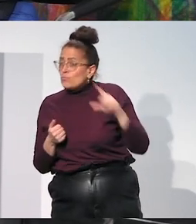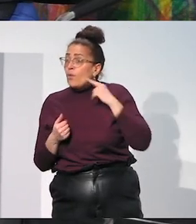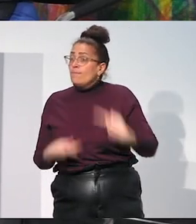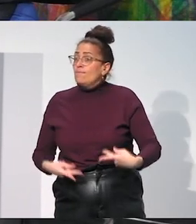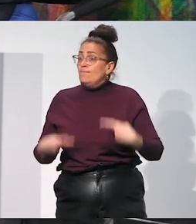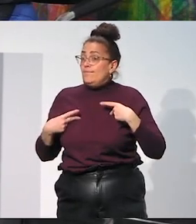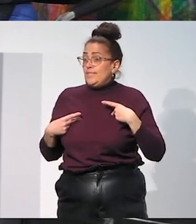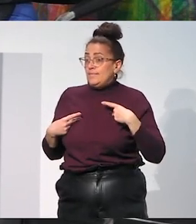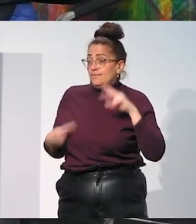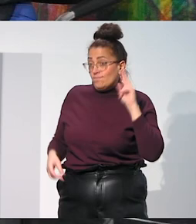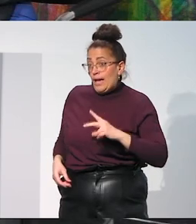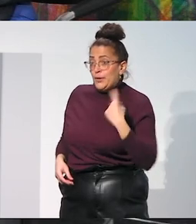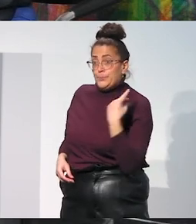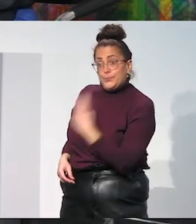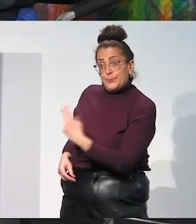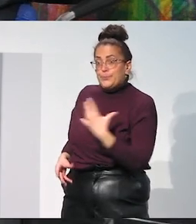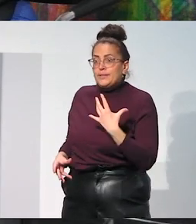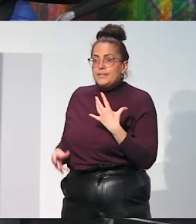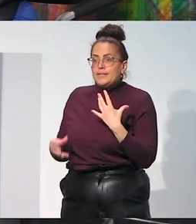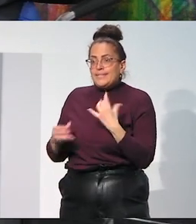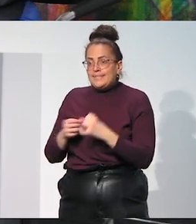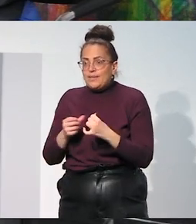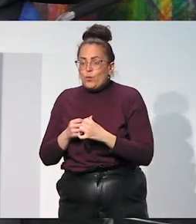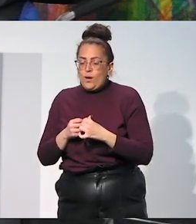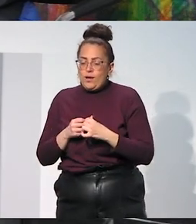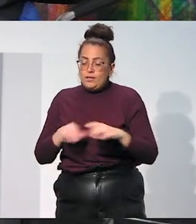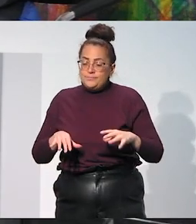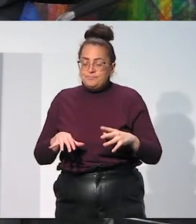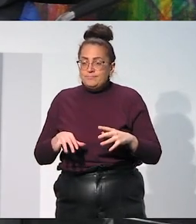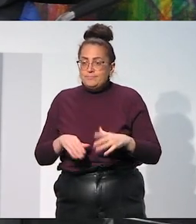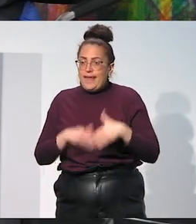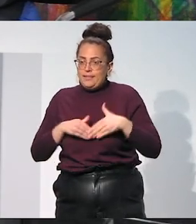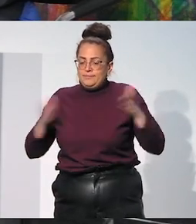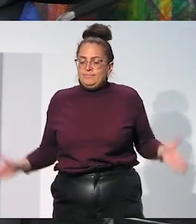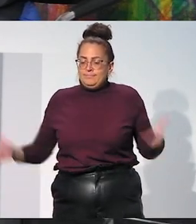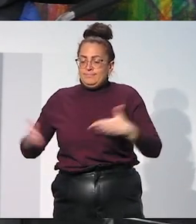vous tournez autour de ces racines. Oui, c'est-à-dire que